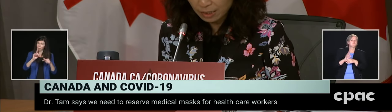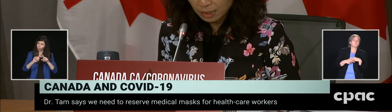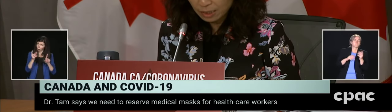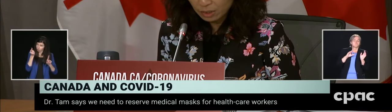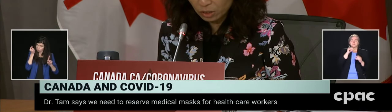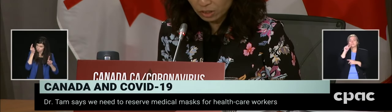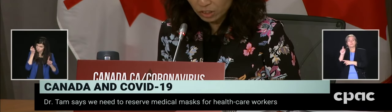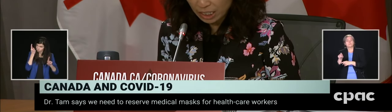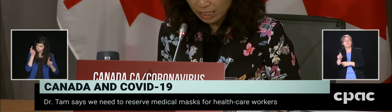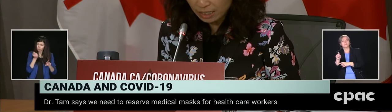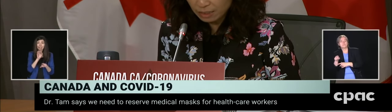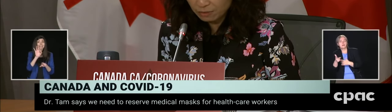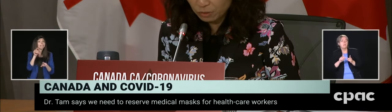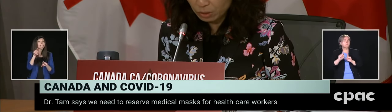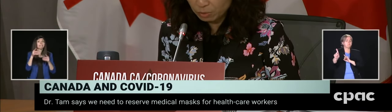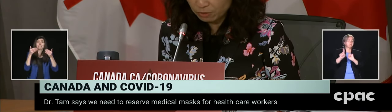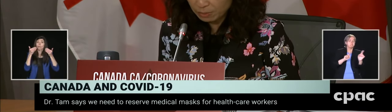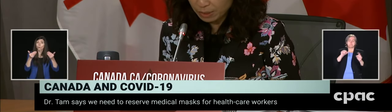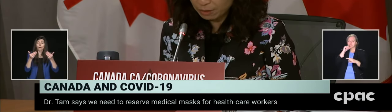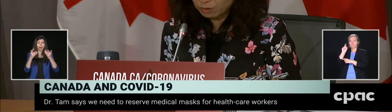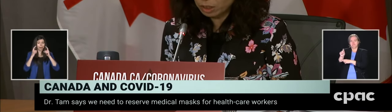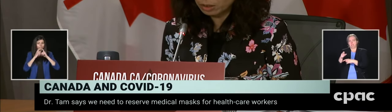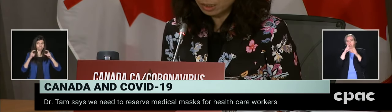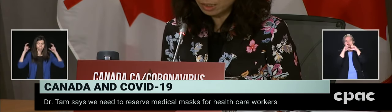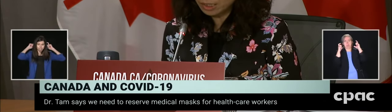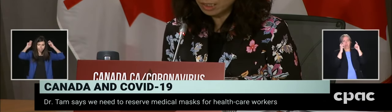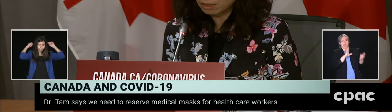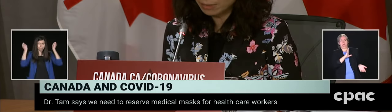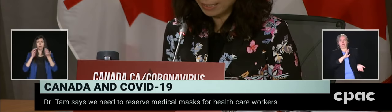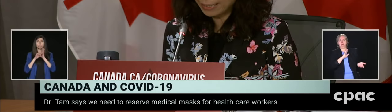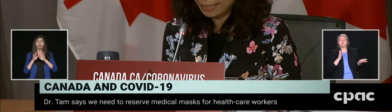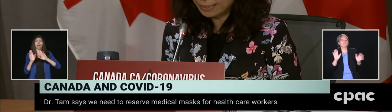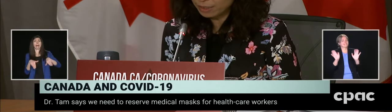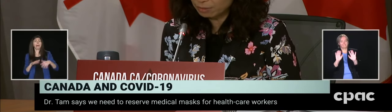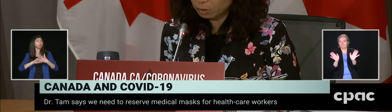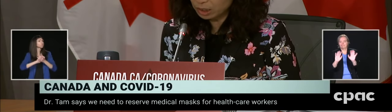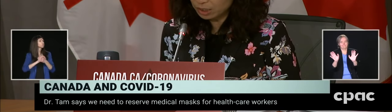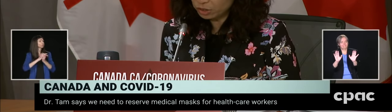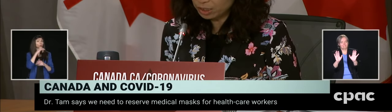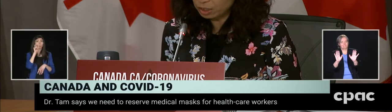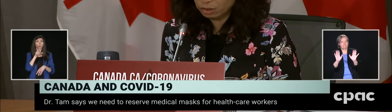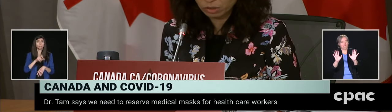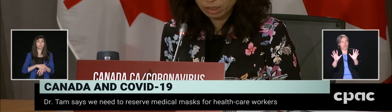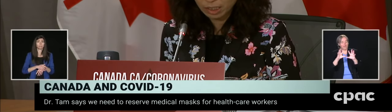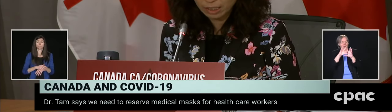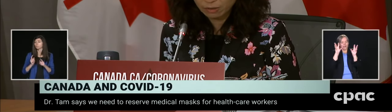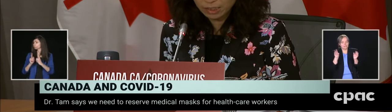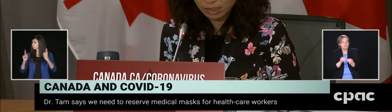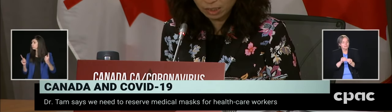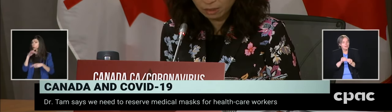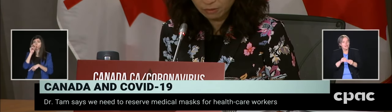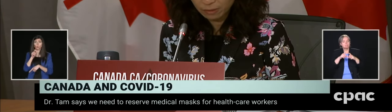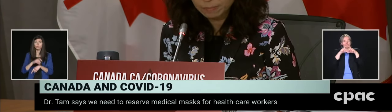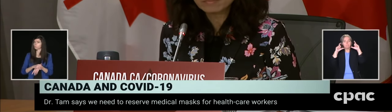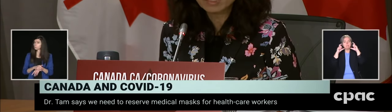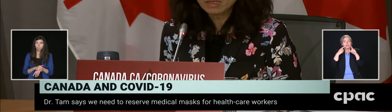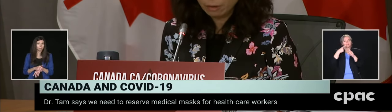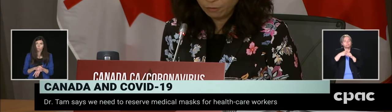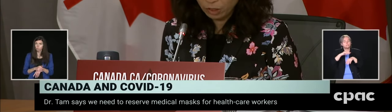physique. Sans cela, vous ne pouvez pas vous considérer comme étant protégé contre la